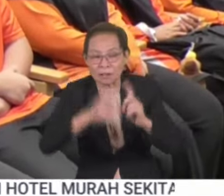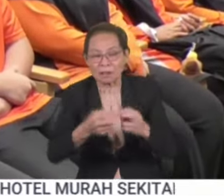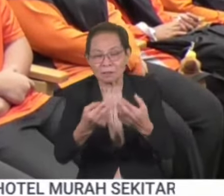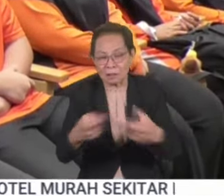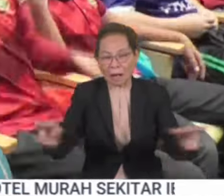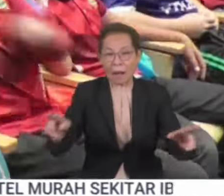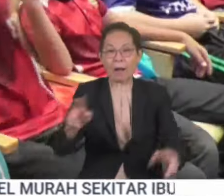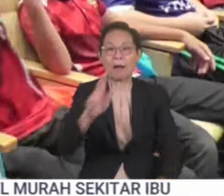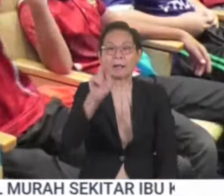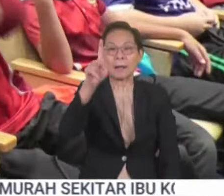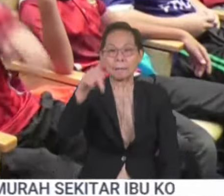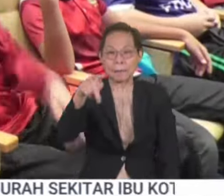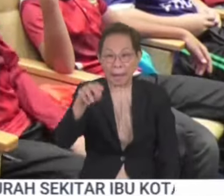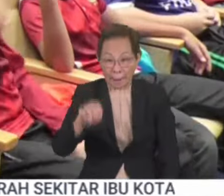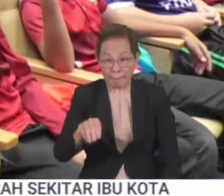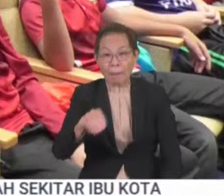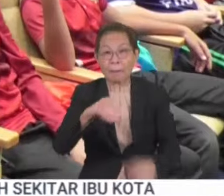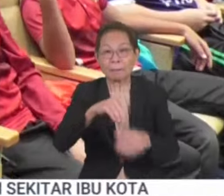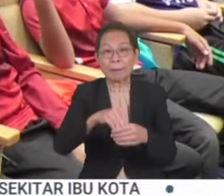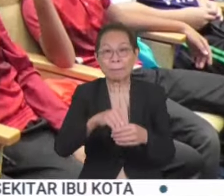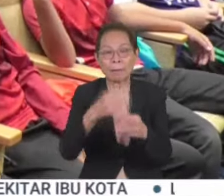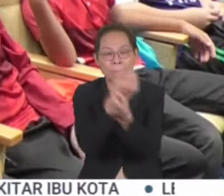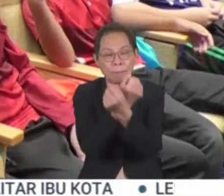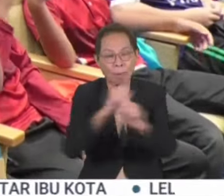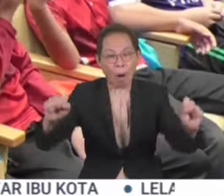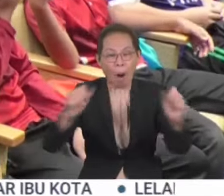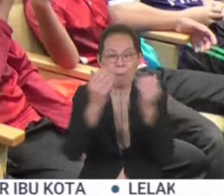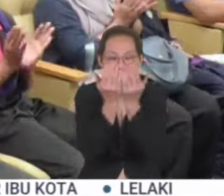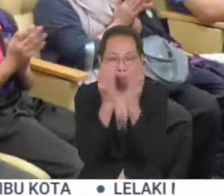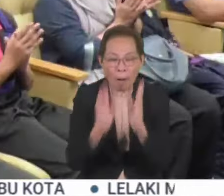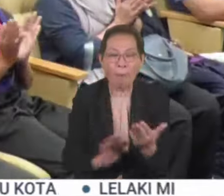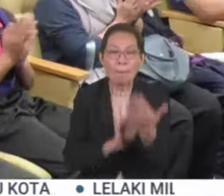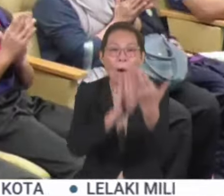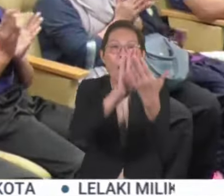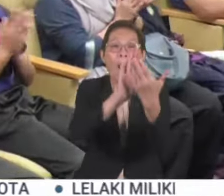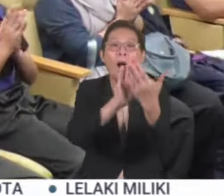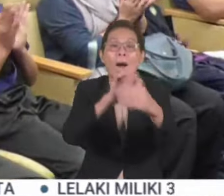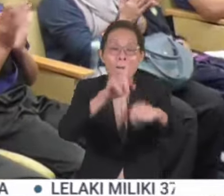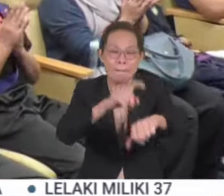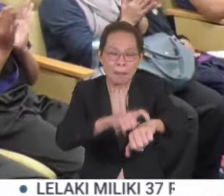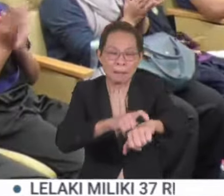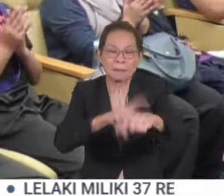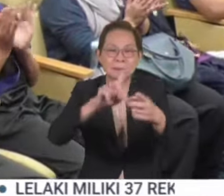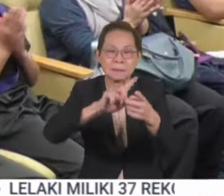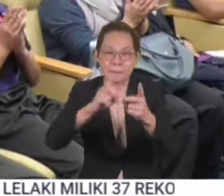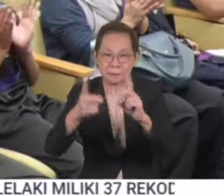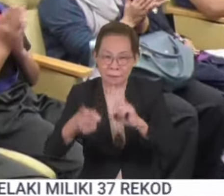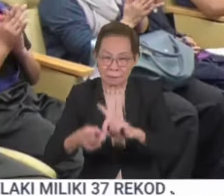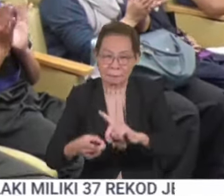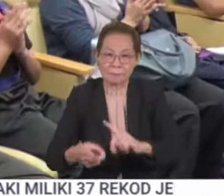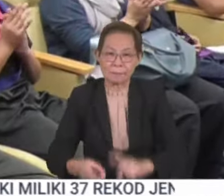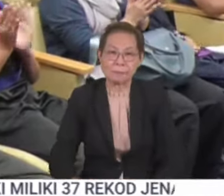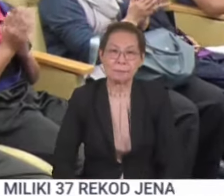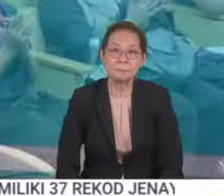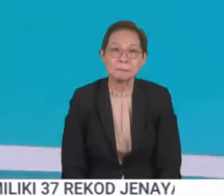dilancarkan Kementerian Pendidikan Malaysia dalam mempersiapkan murid menghadapi era digital.